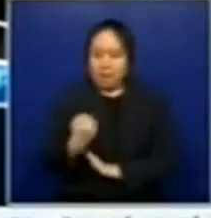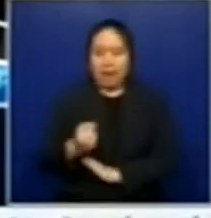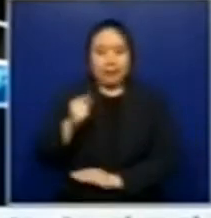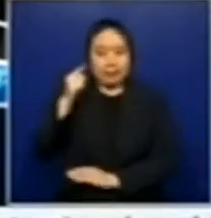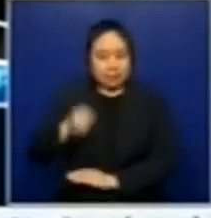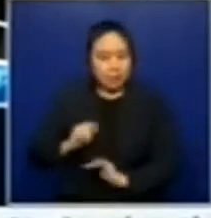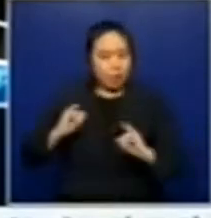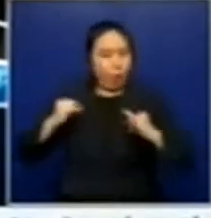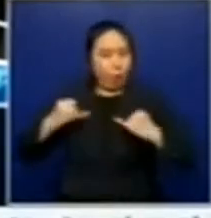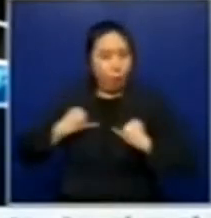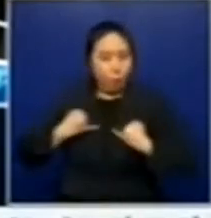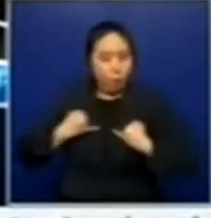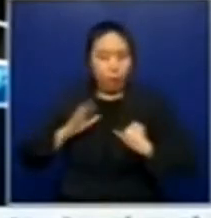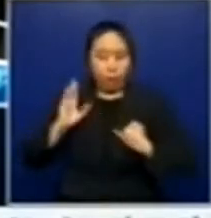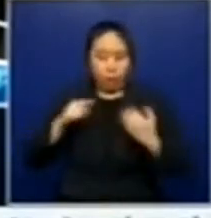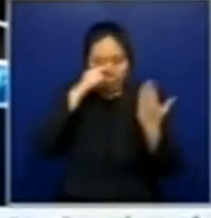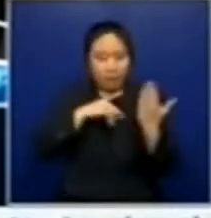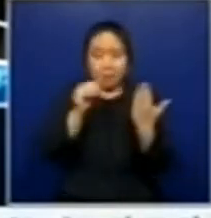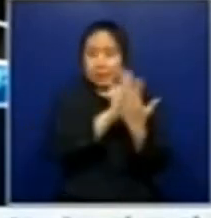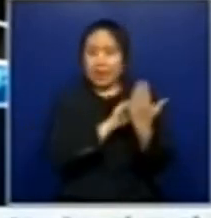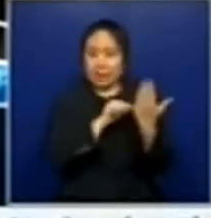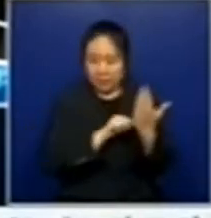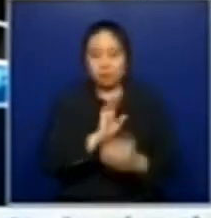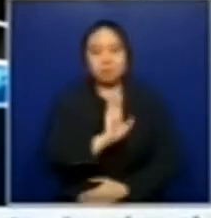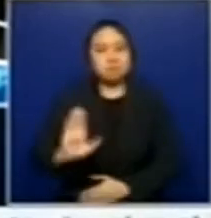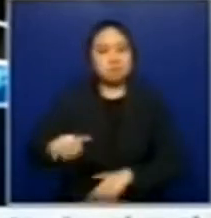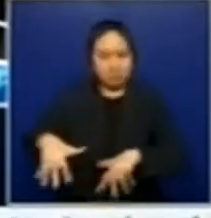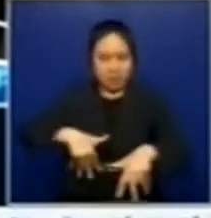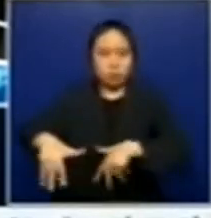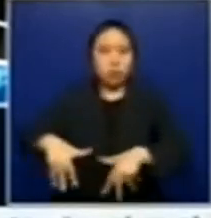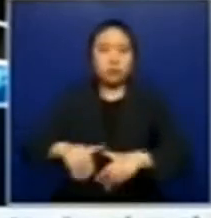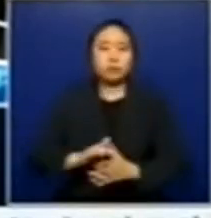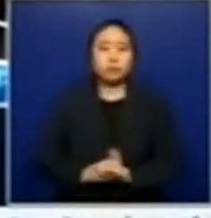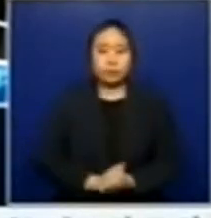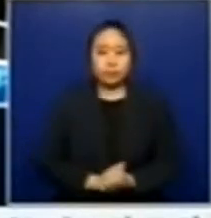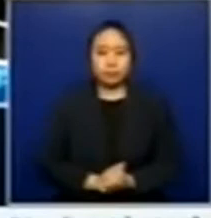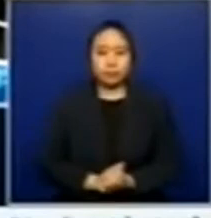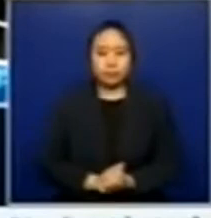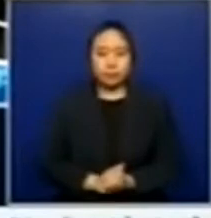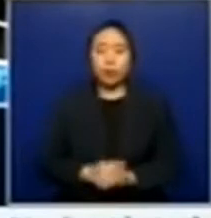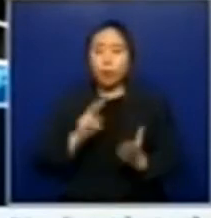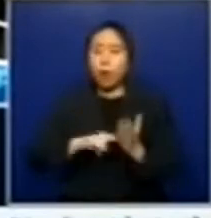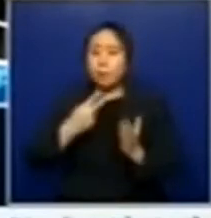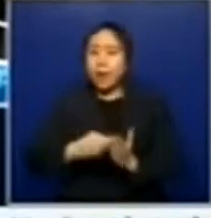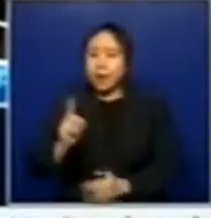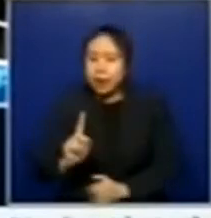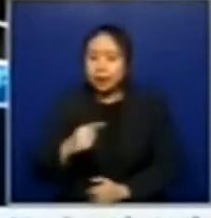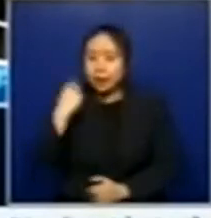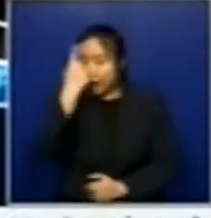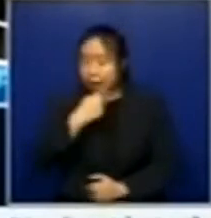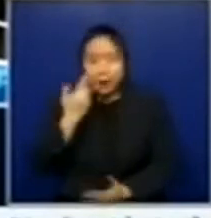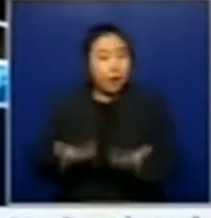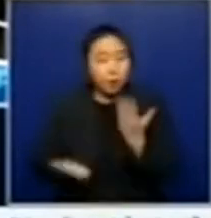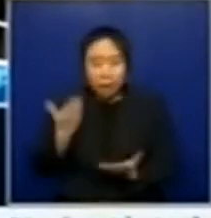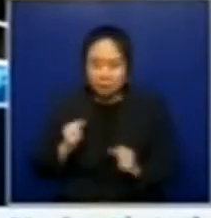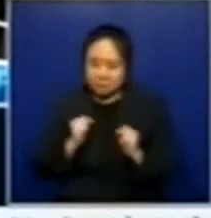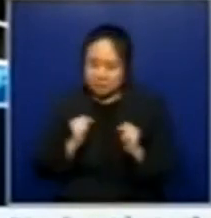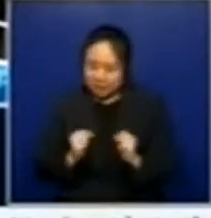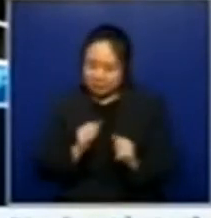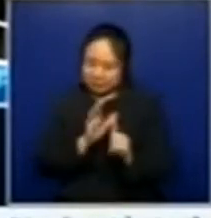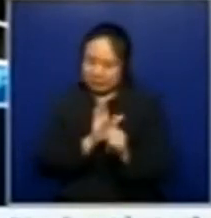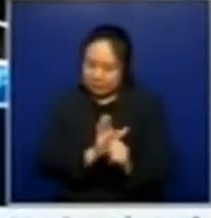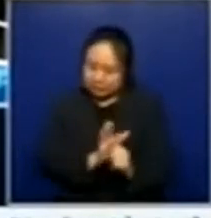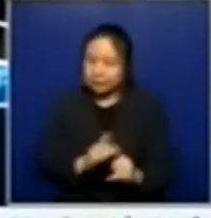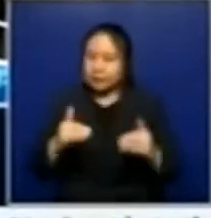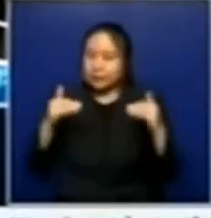ไตยแห่งราชอาณาจักรนี้คือประชาชนนั่นก็หมายความว่าผู้ใดก็ตามที่พยายามยับยั้งจำกัดหรือลิดรอน